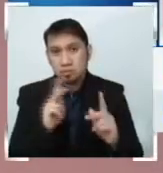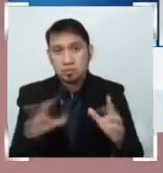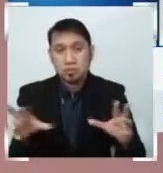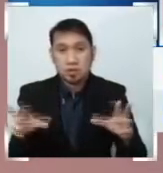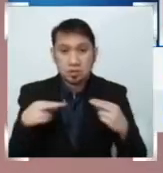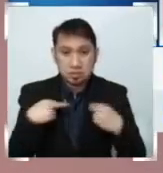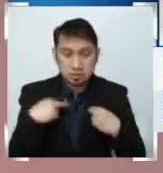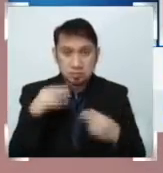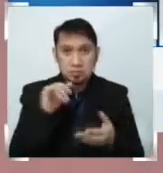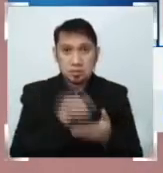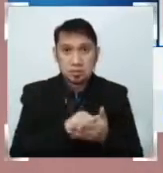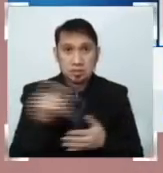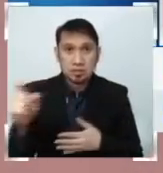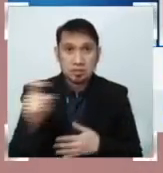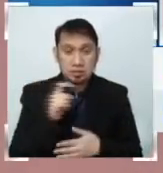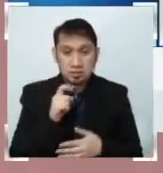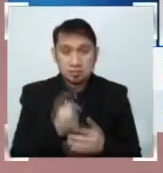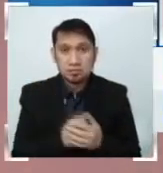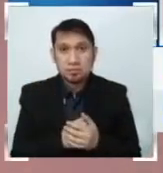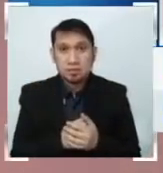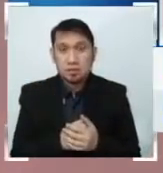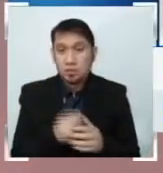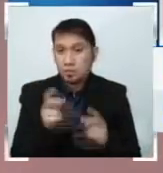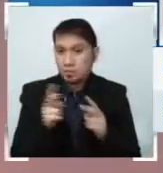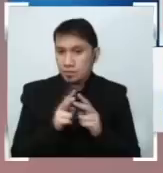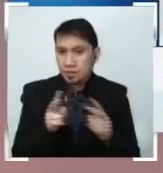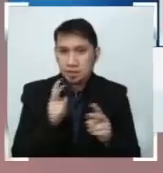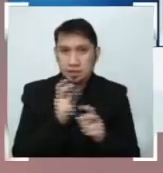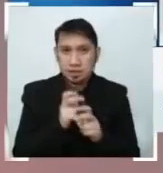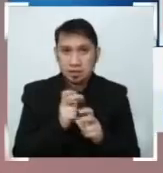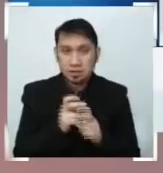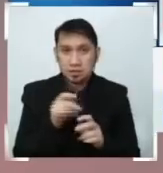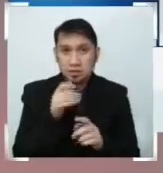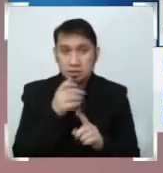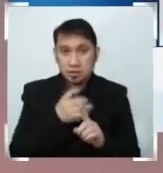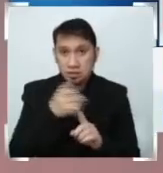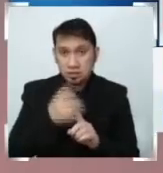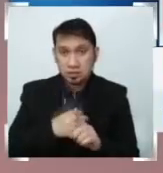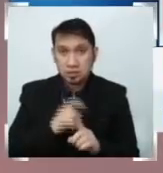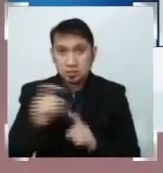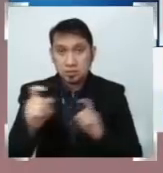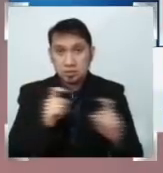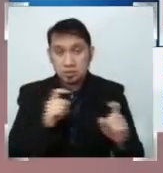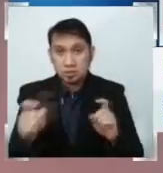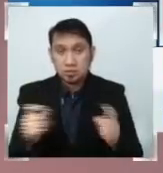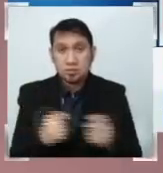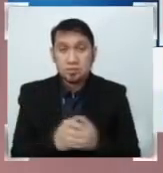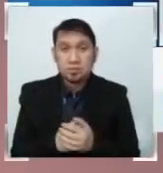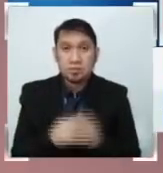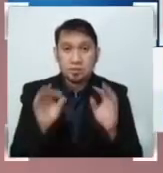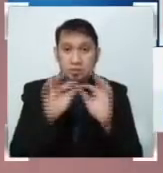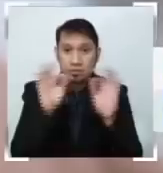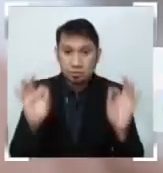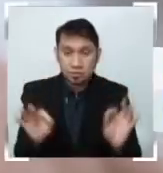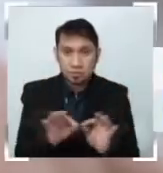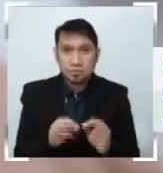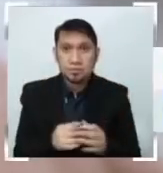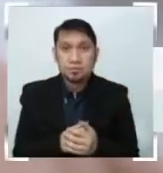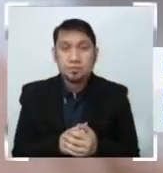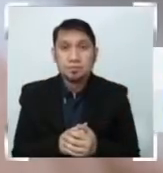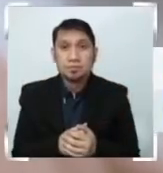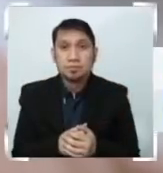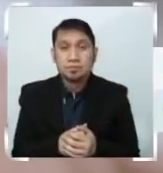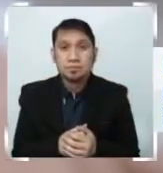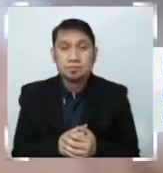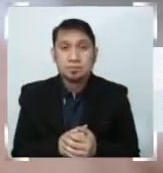ito, ay napakahirap pong gawin niya kung isa-isahin niyo yung mga contact tracing forms or health declaration forms. Kung hindi